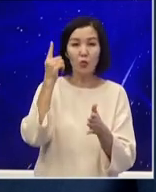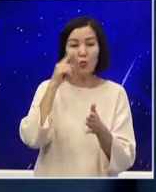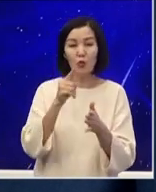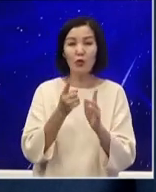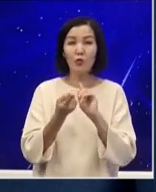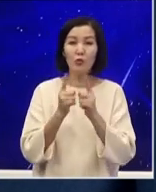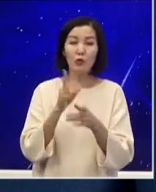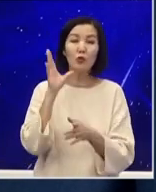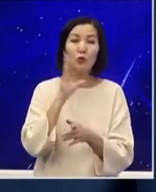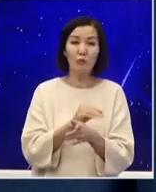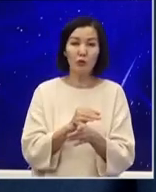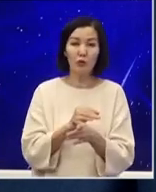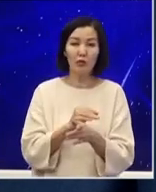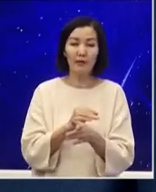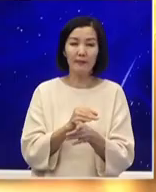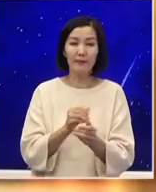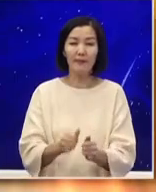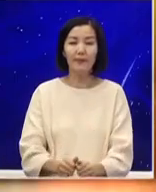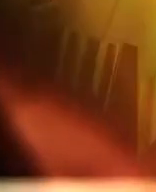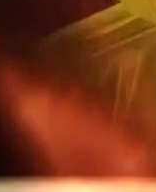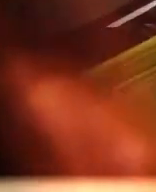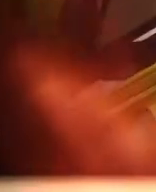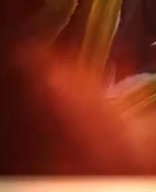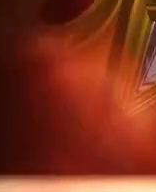де, ішінде ой туындай бастайды.